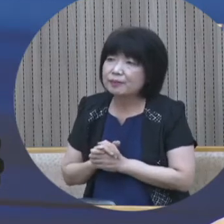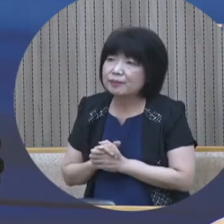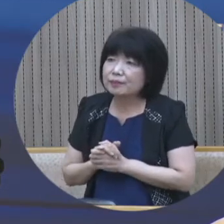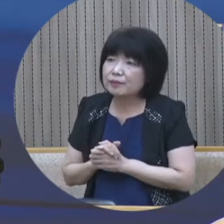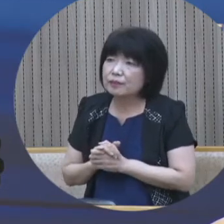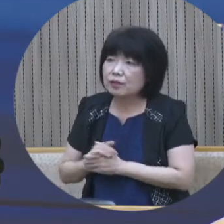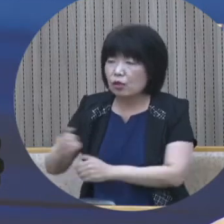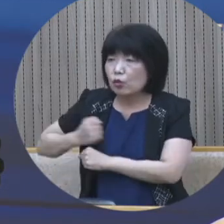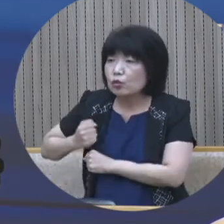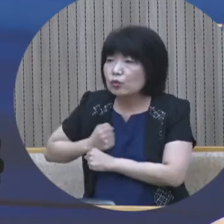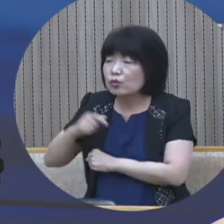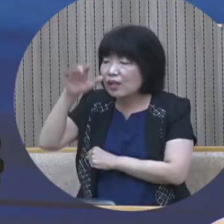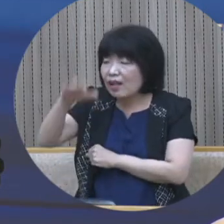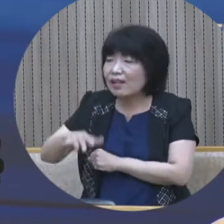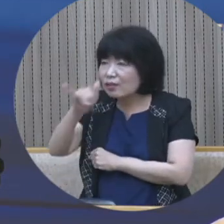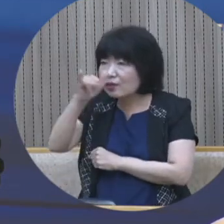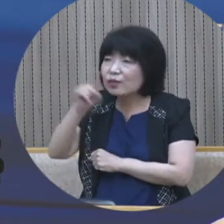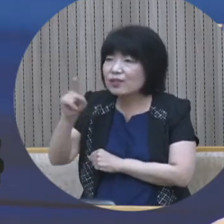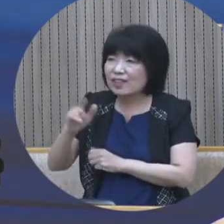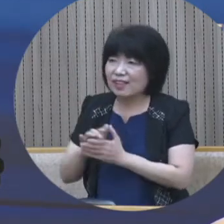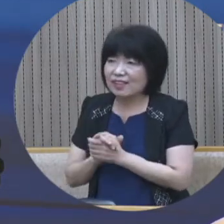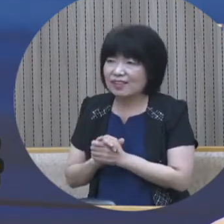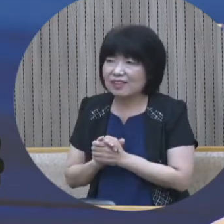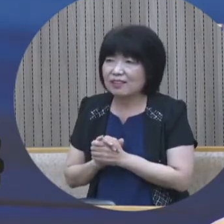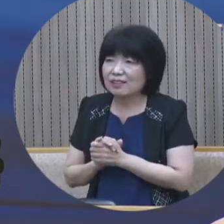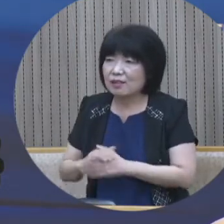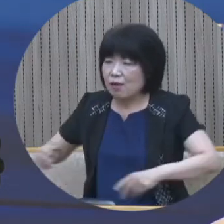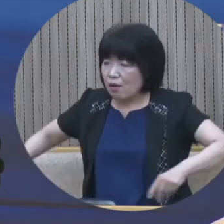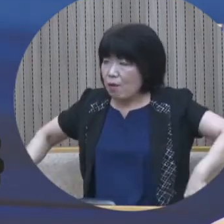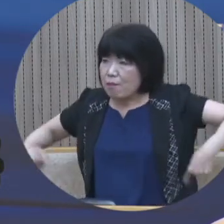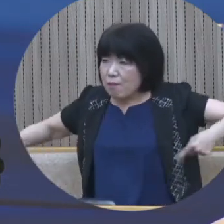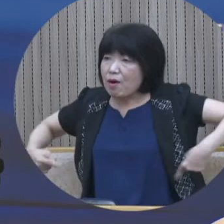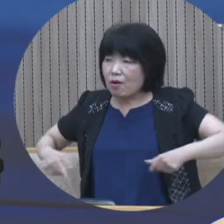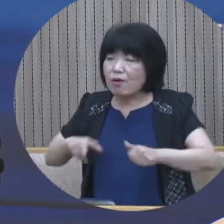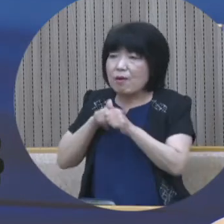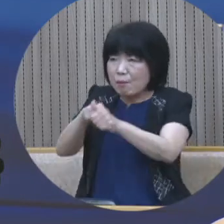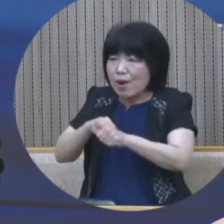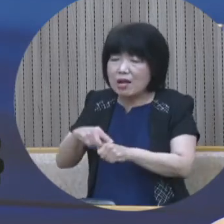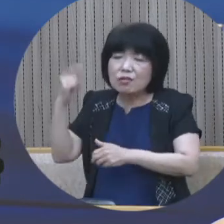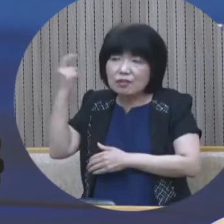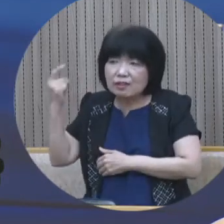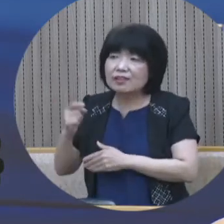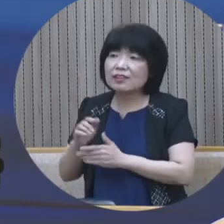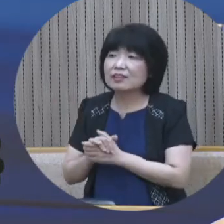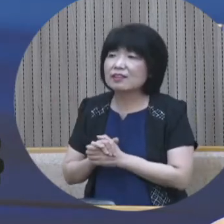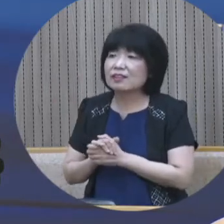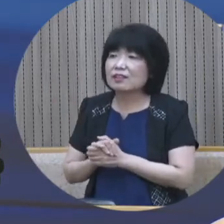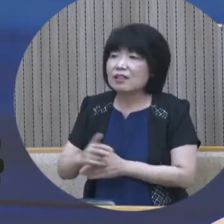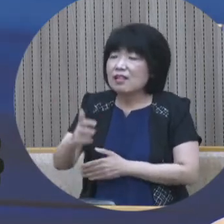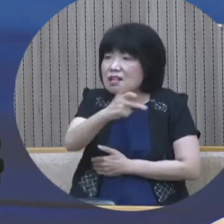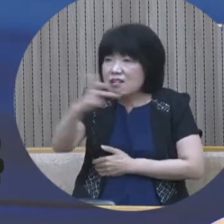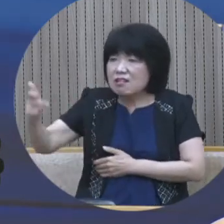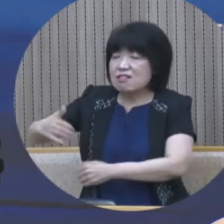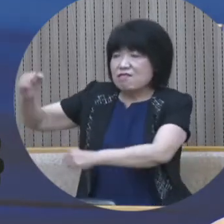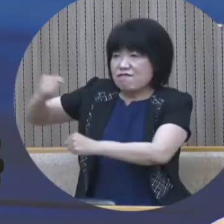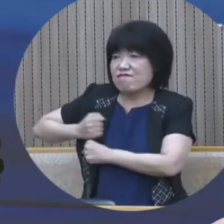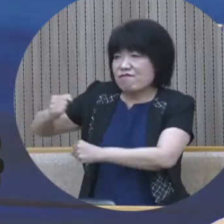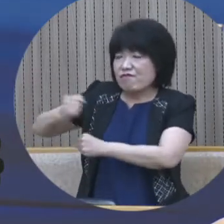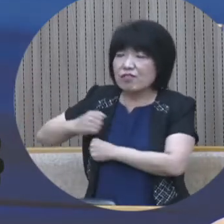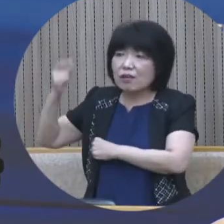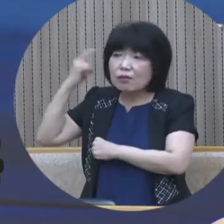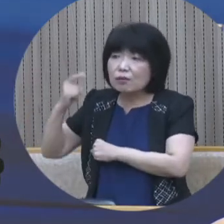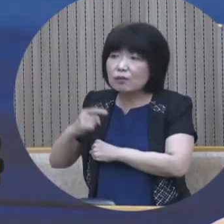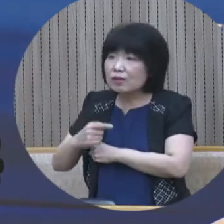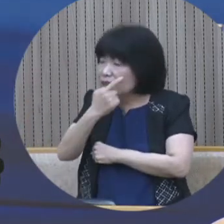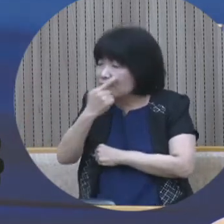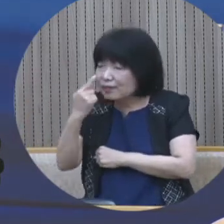그 군대가 어디 있어요? 병거 소리, 말 소리, 큰 군대의 소리가 나는 근거가